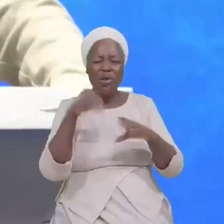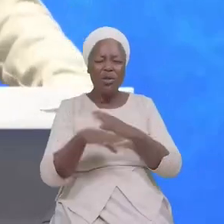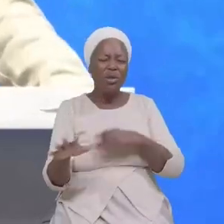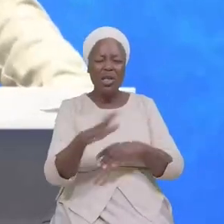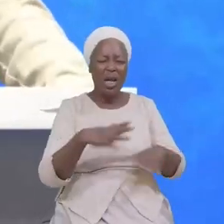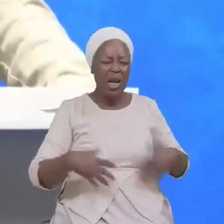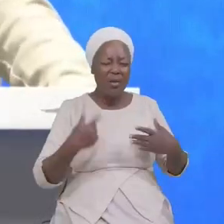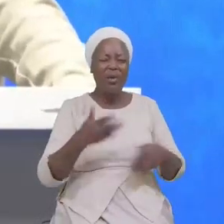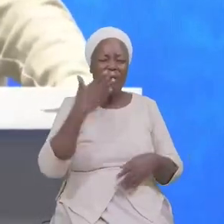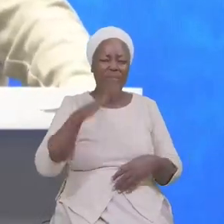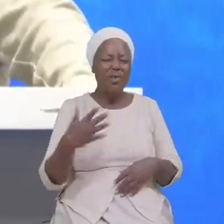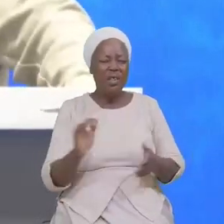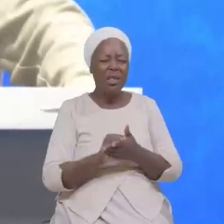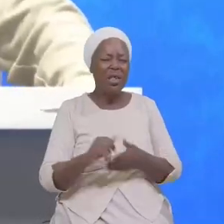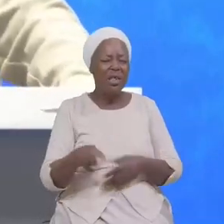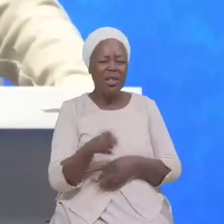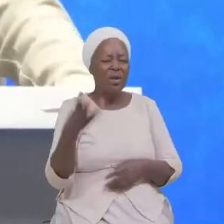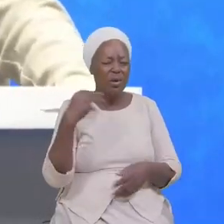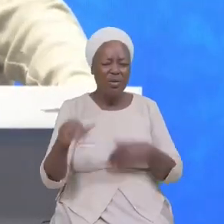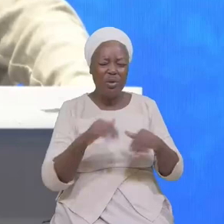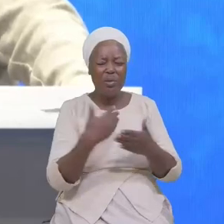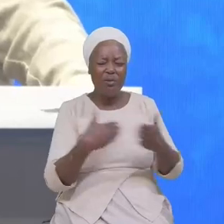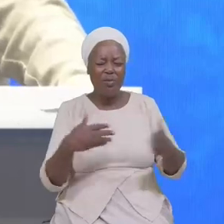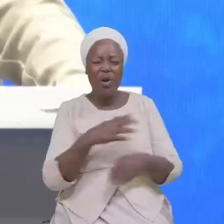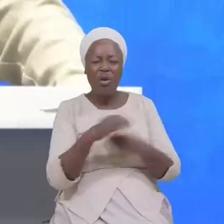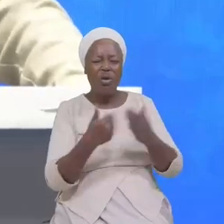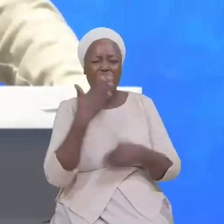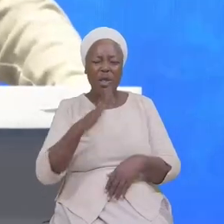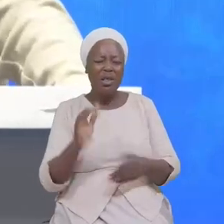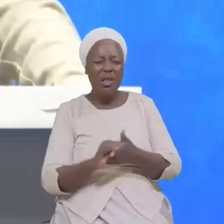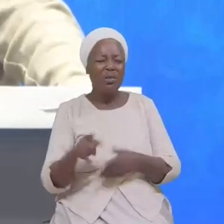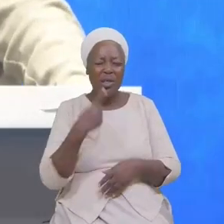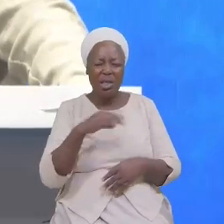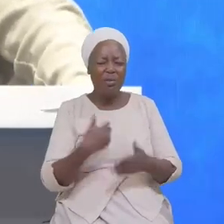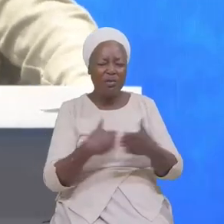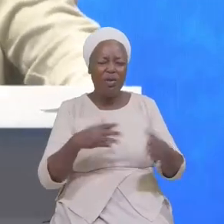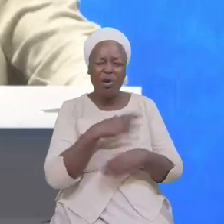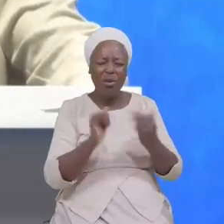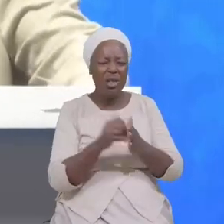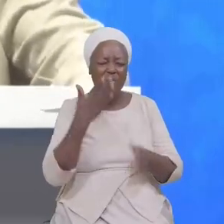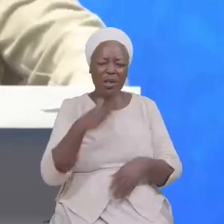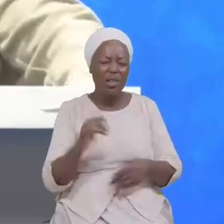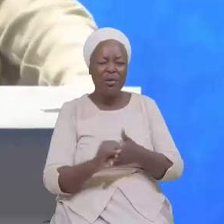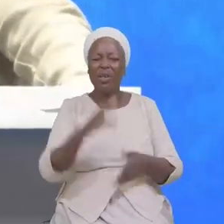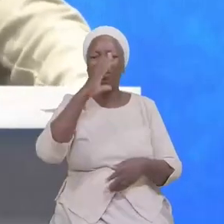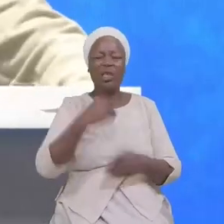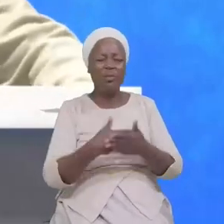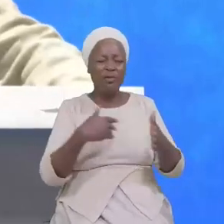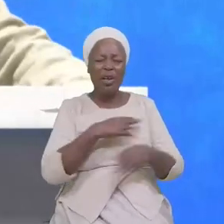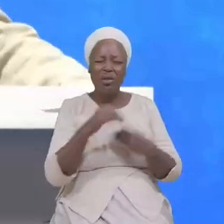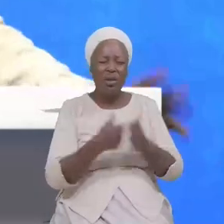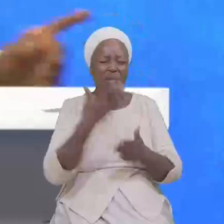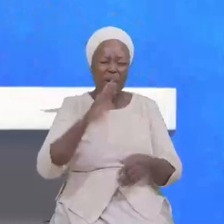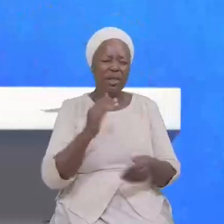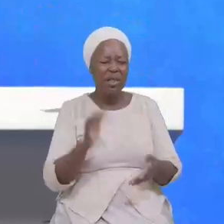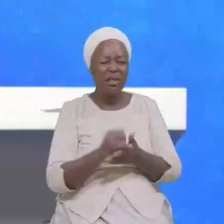les mauvaises choses qu'ils faisaient par le passé, les mauvaises choses qu'ils disaient avant, les mauvaises choses qu'ils buvaient avant et les mauvaises choses qu'ils fumaient